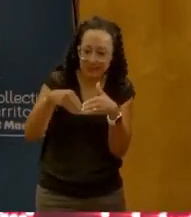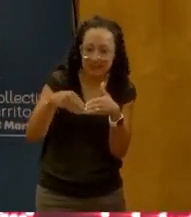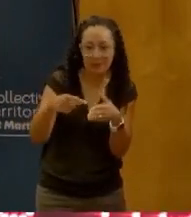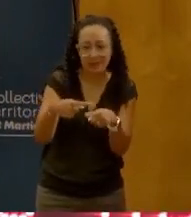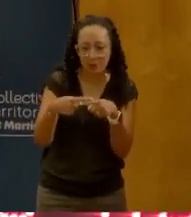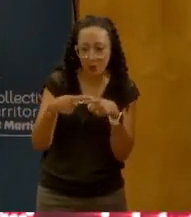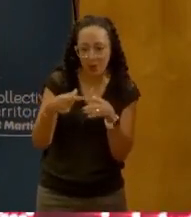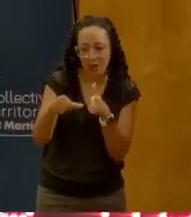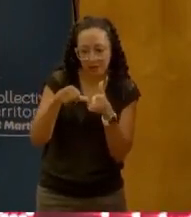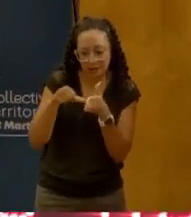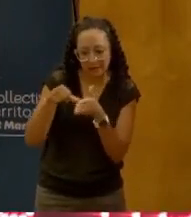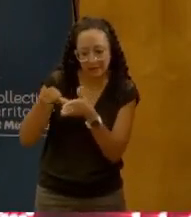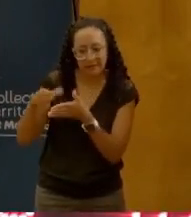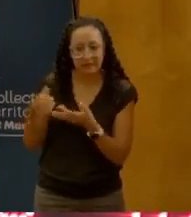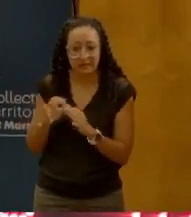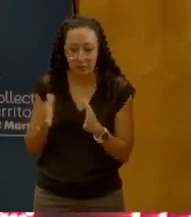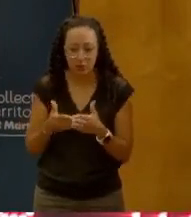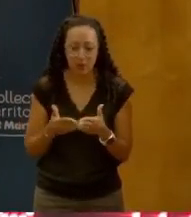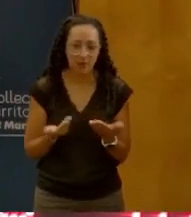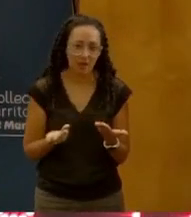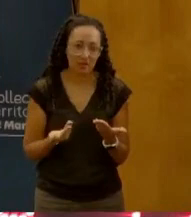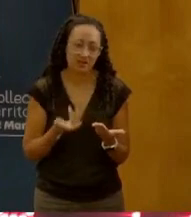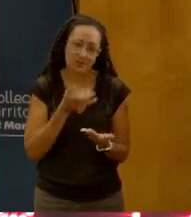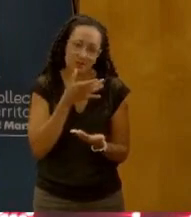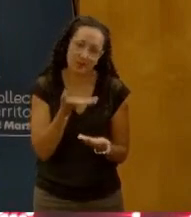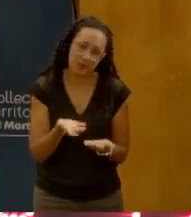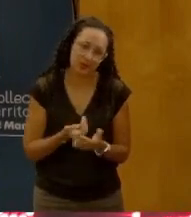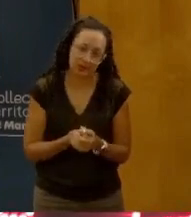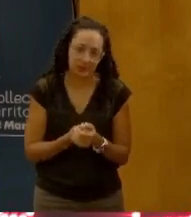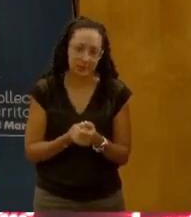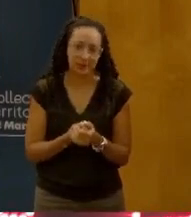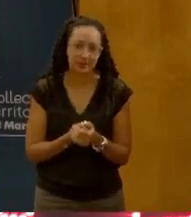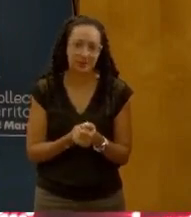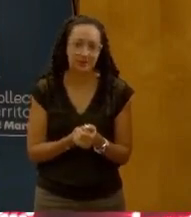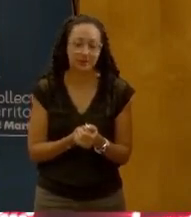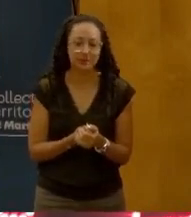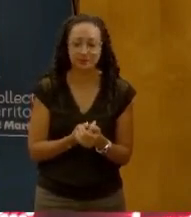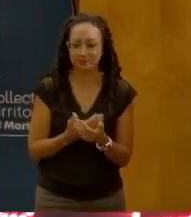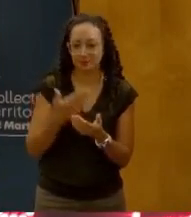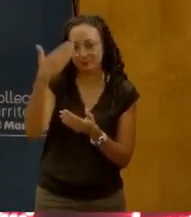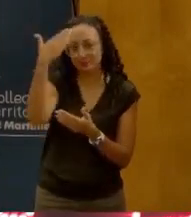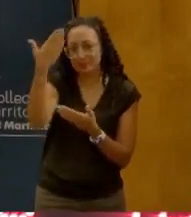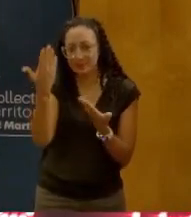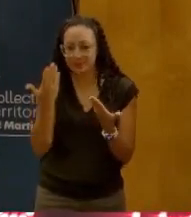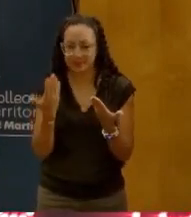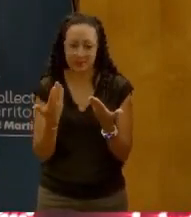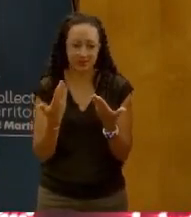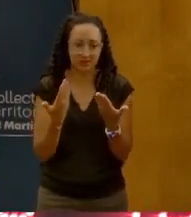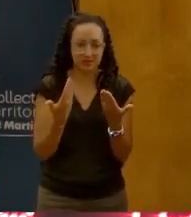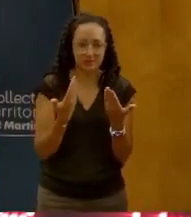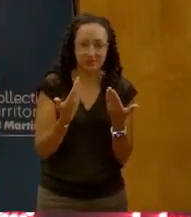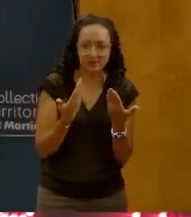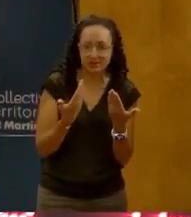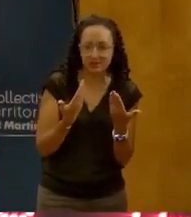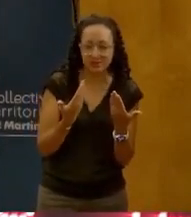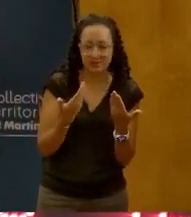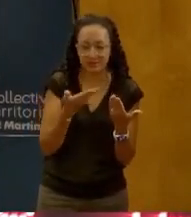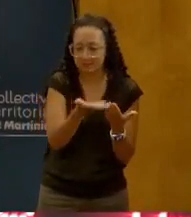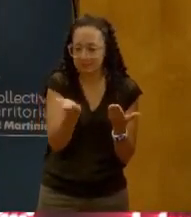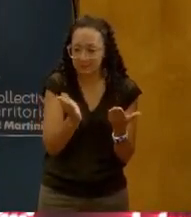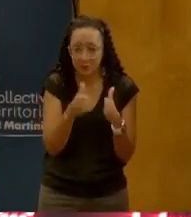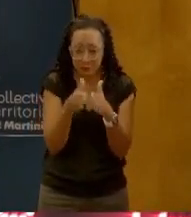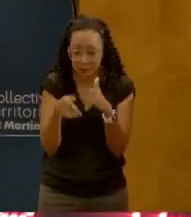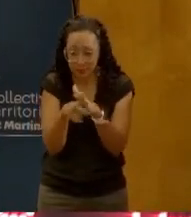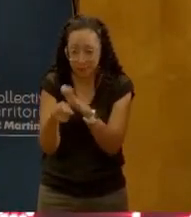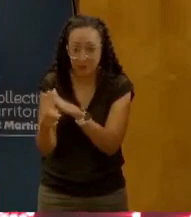tous ceux qui aujourd'hui soumissionnent pour avoir des subventions? Président, on est